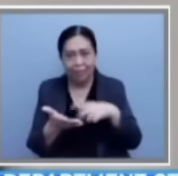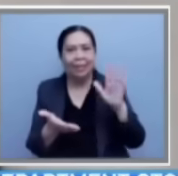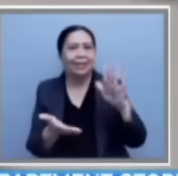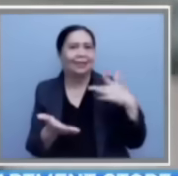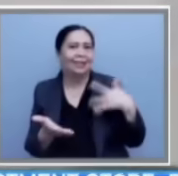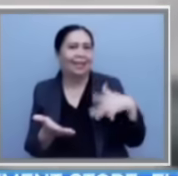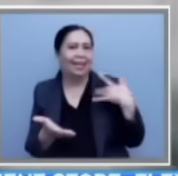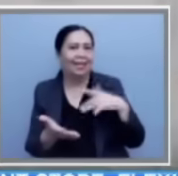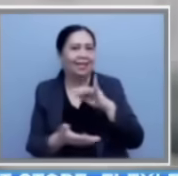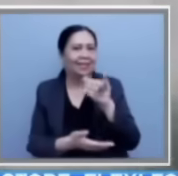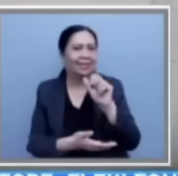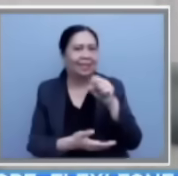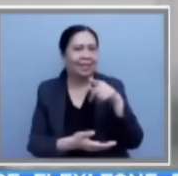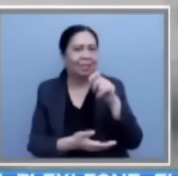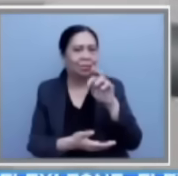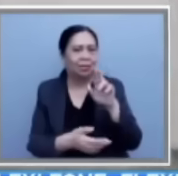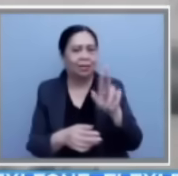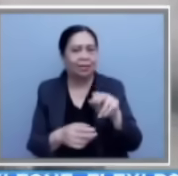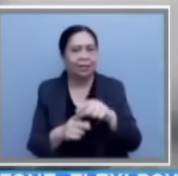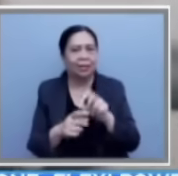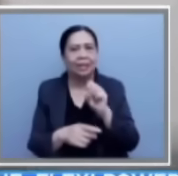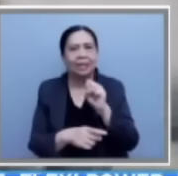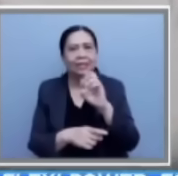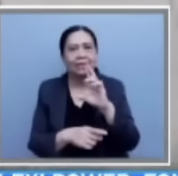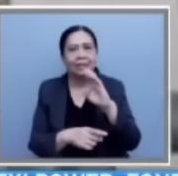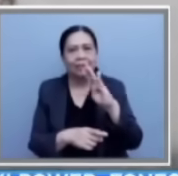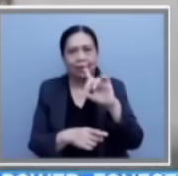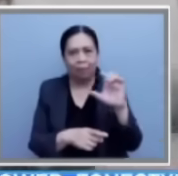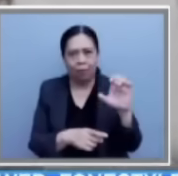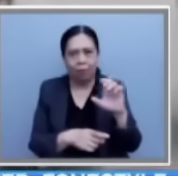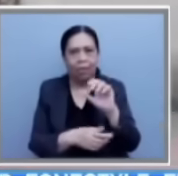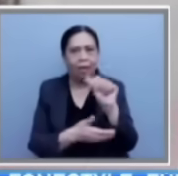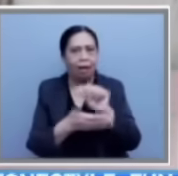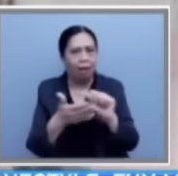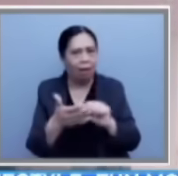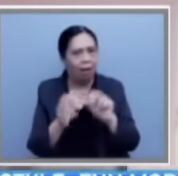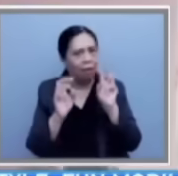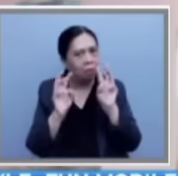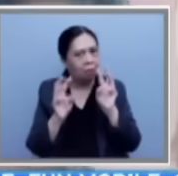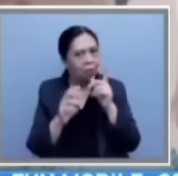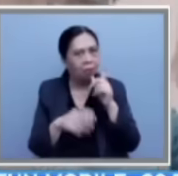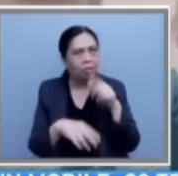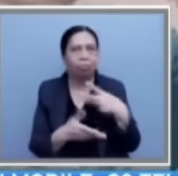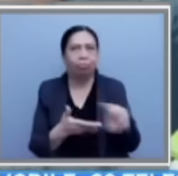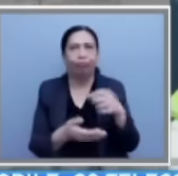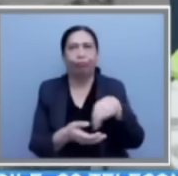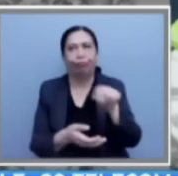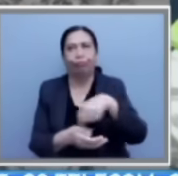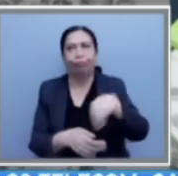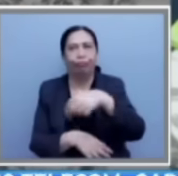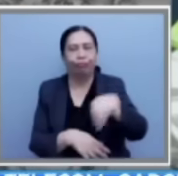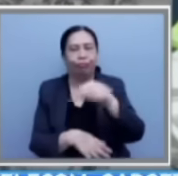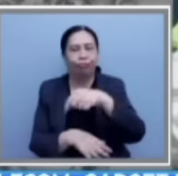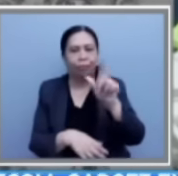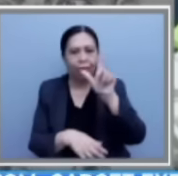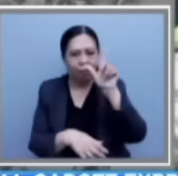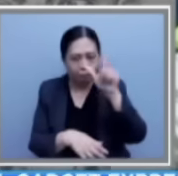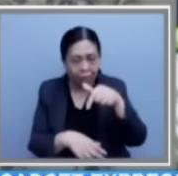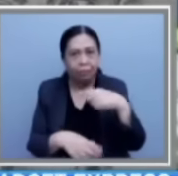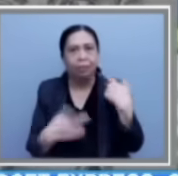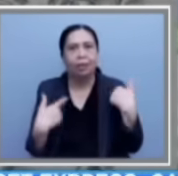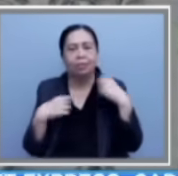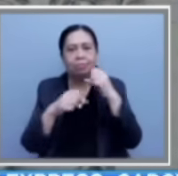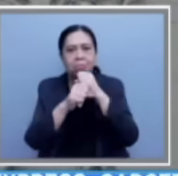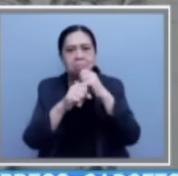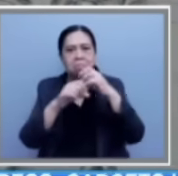Leonardo ang tawag po diyan scribble art u galing Ang galing parang nagsasaya ngalan ng tinta an May May classmate kasi ako na niya nung high